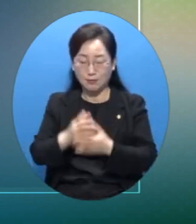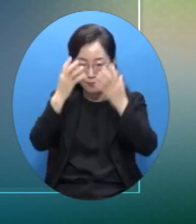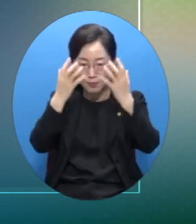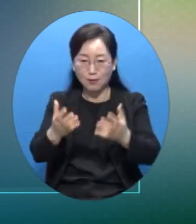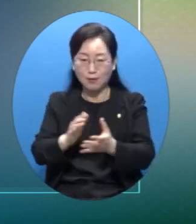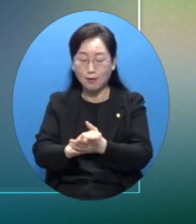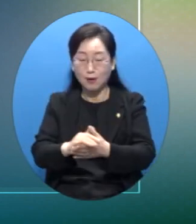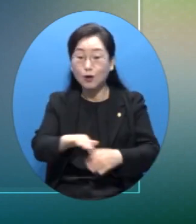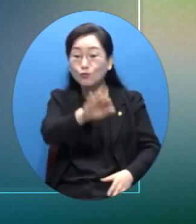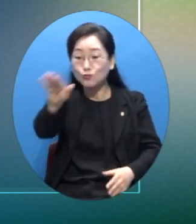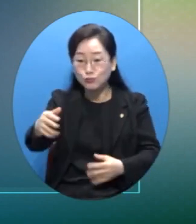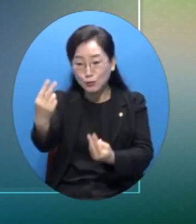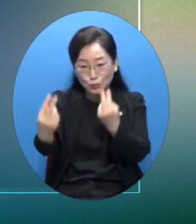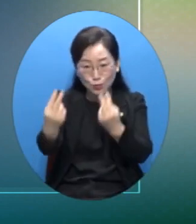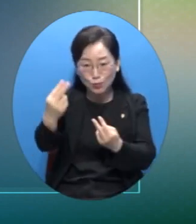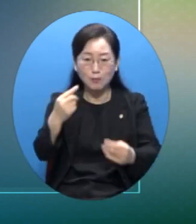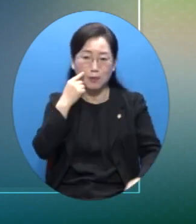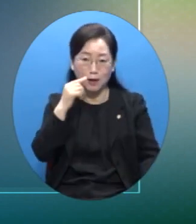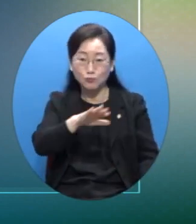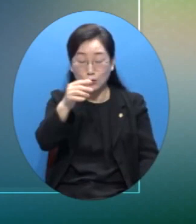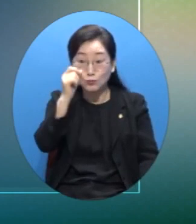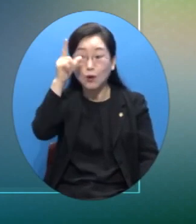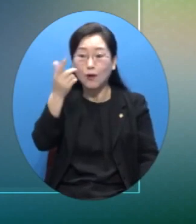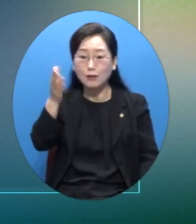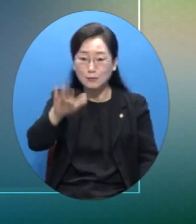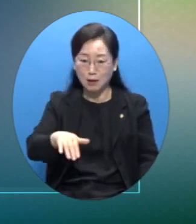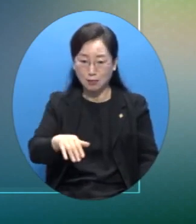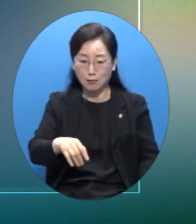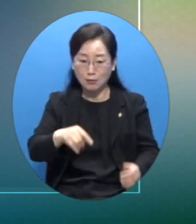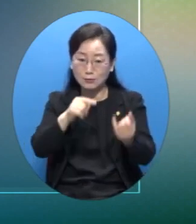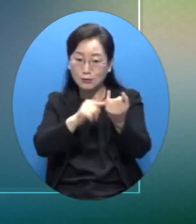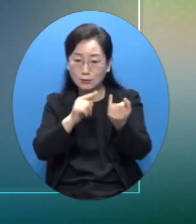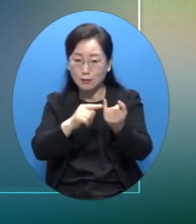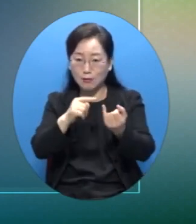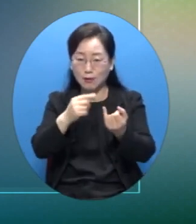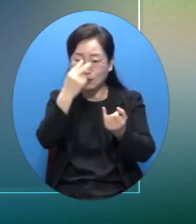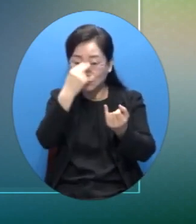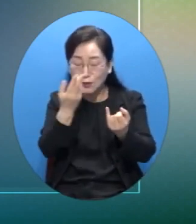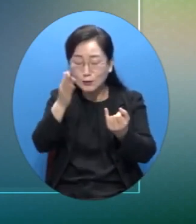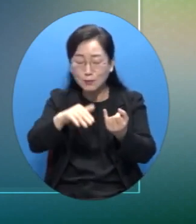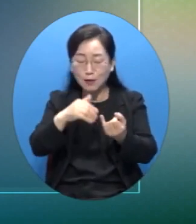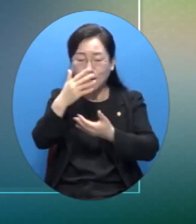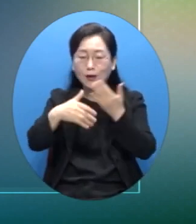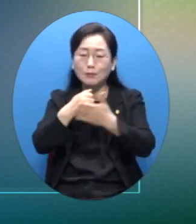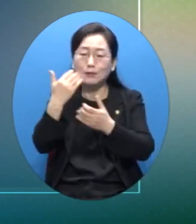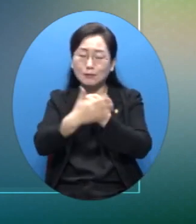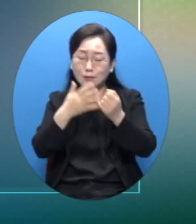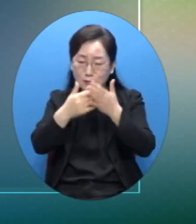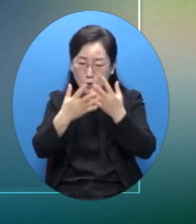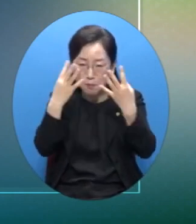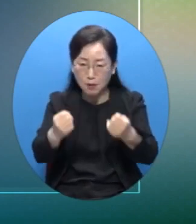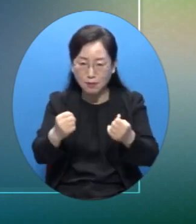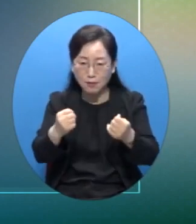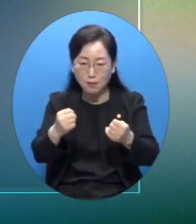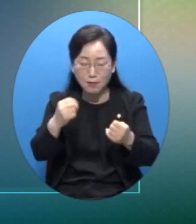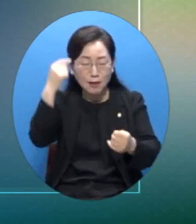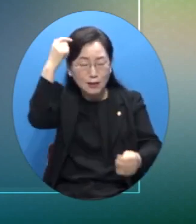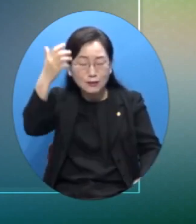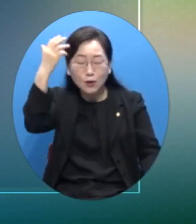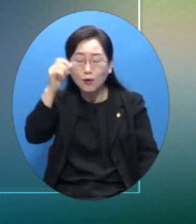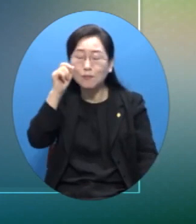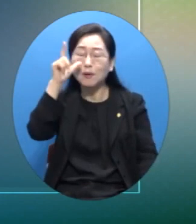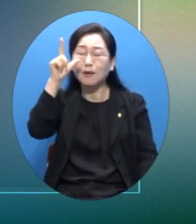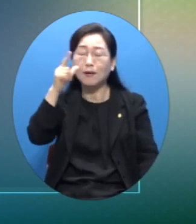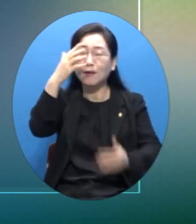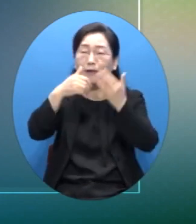눈뜨고 있는 우리보다 훨씬 더 하나님의 은혜를 많이 체험하고 영이 눈을 떠져서 하나님만 바라보고 천국만